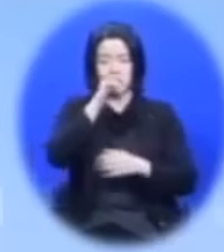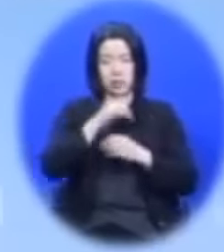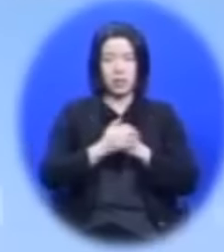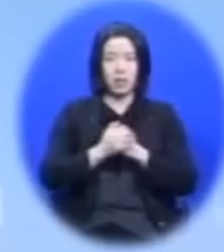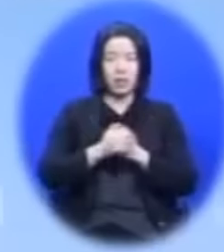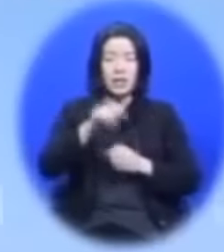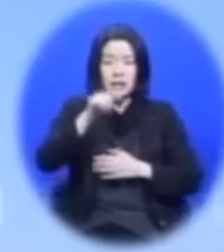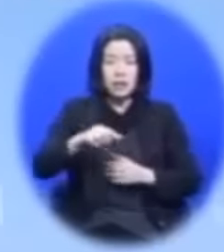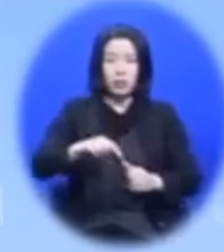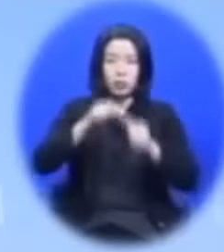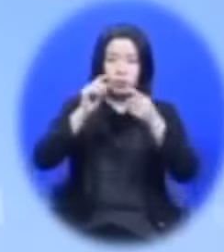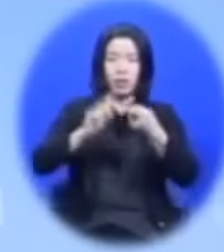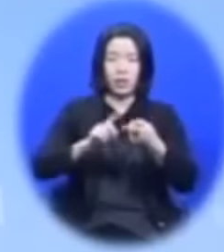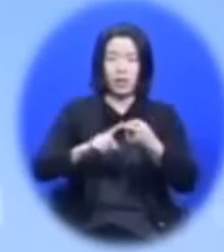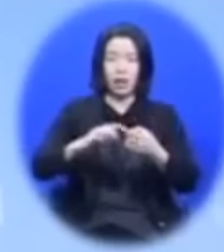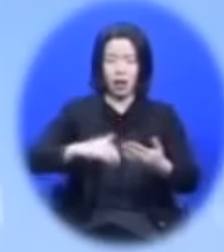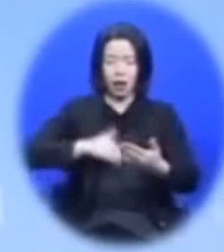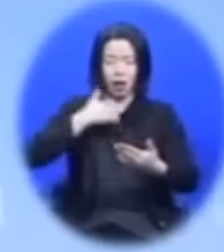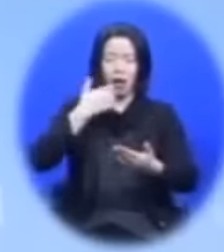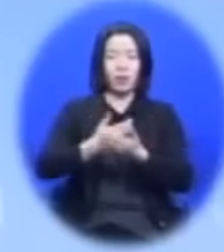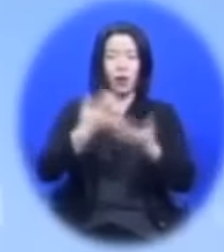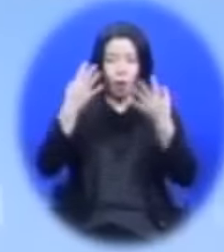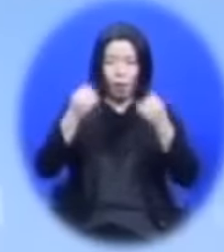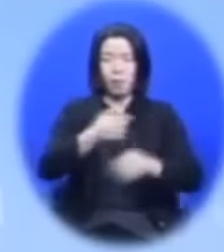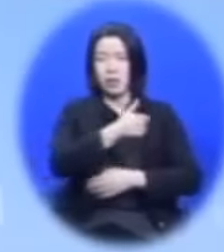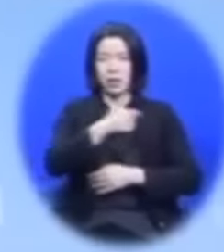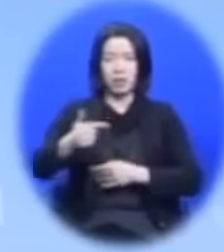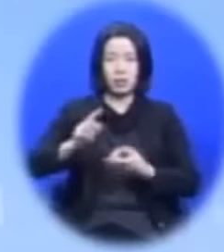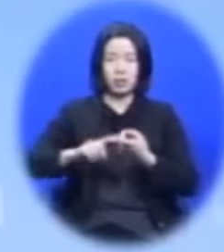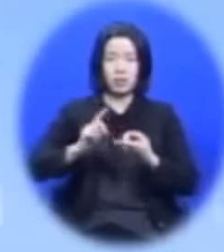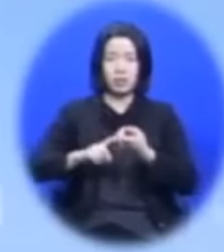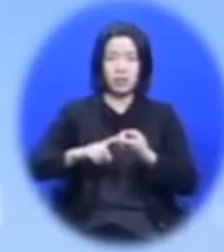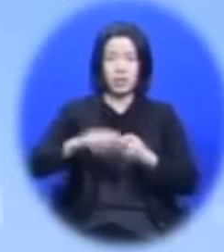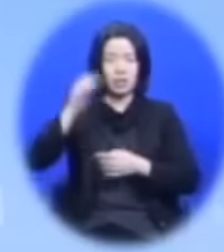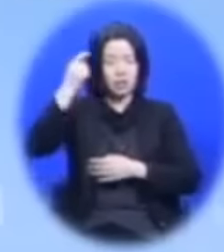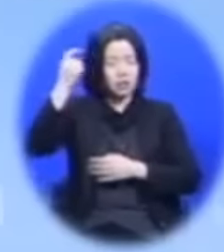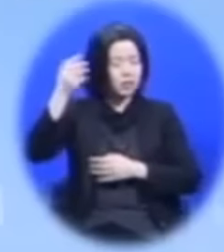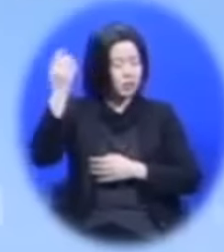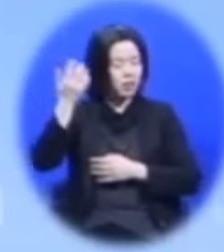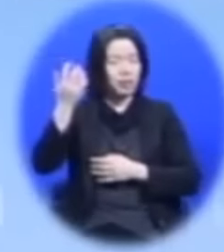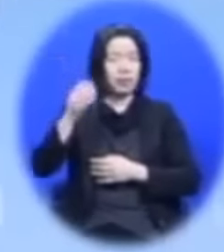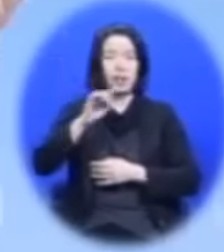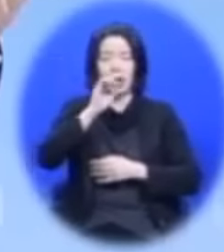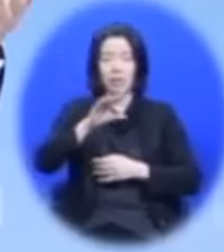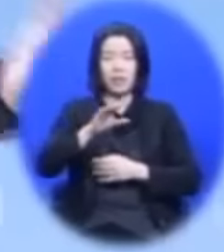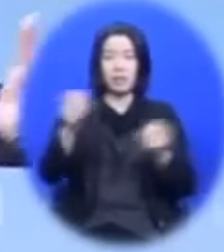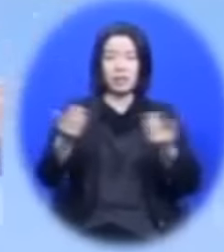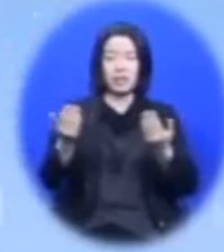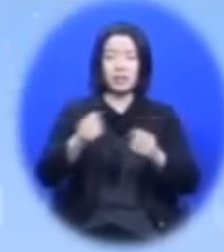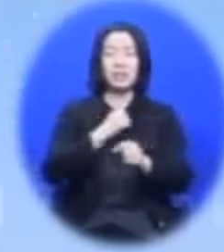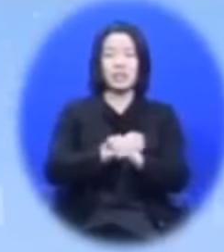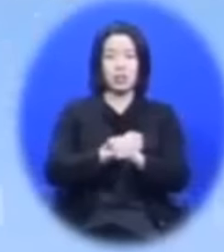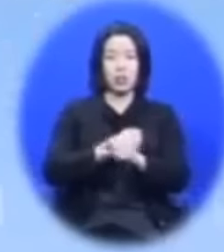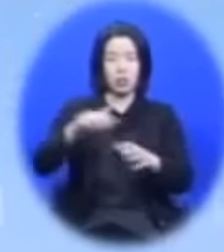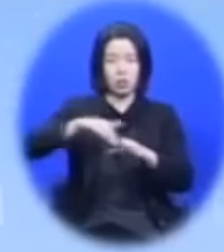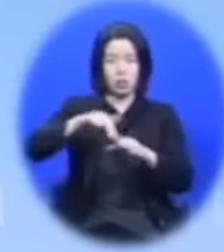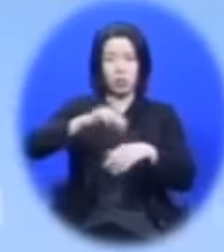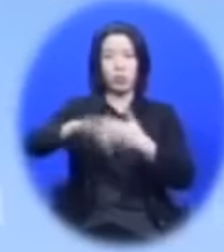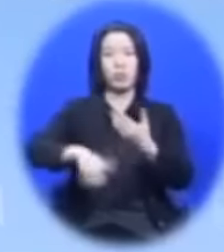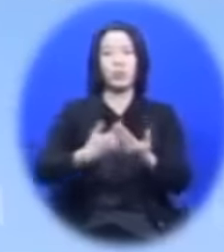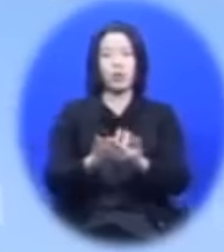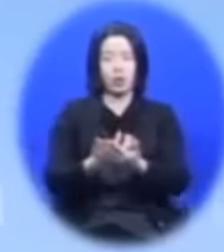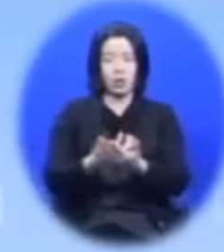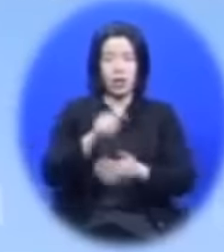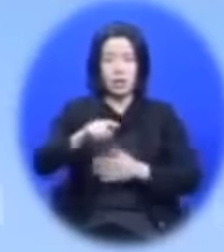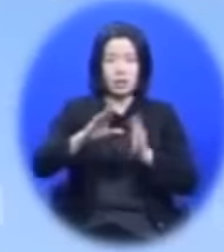그 구원에 대한 감격이 얼마나 컸는지 상상이 안 되는 일을 그는 해냈습니다. 종교개혁이죠.